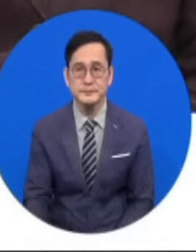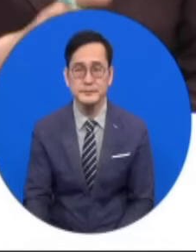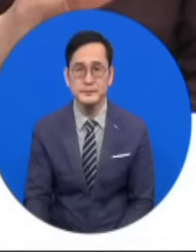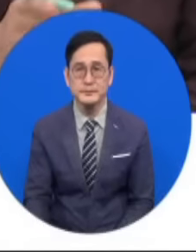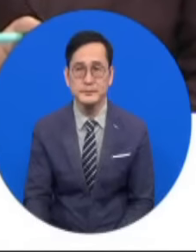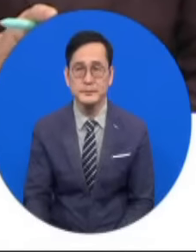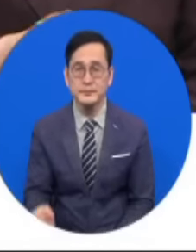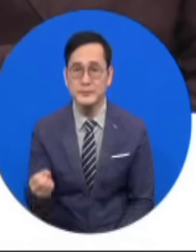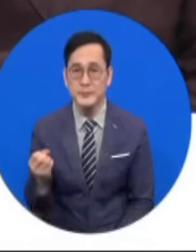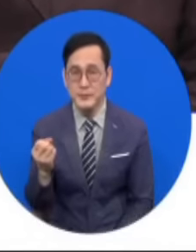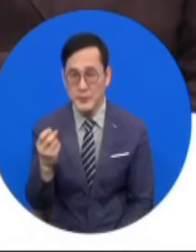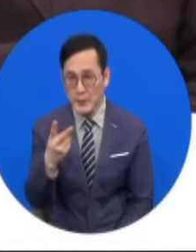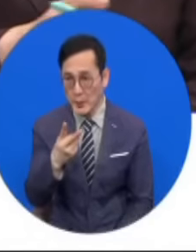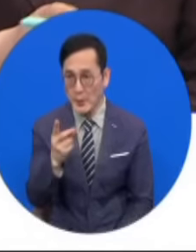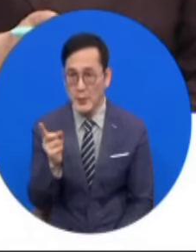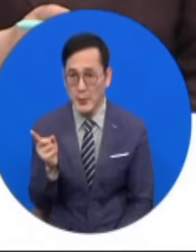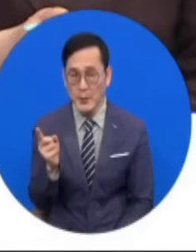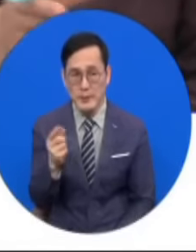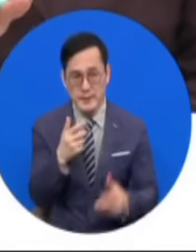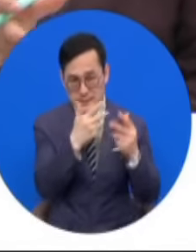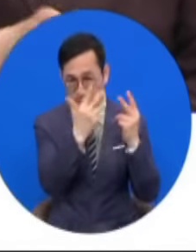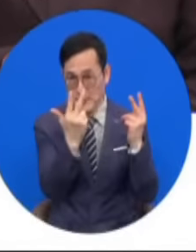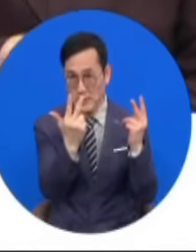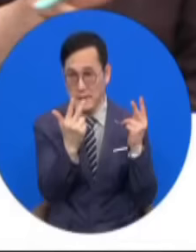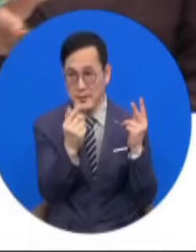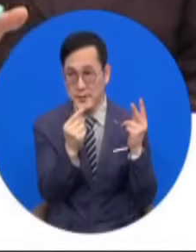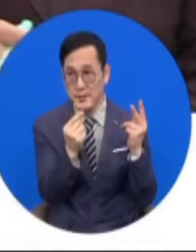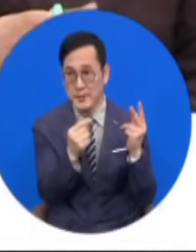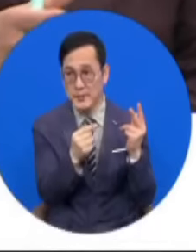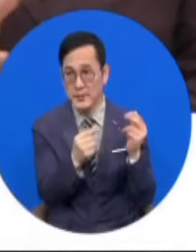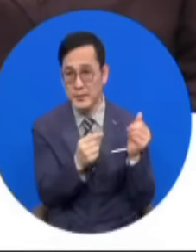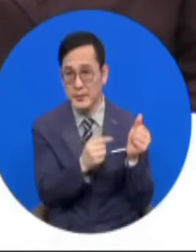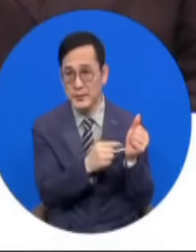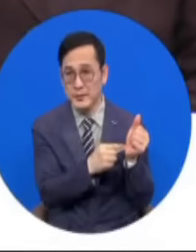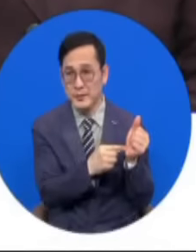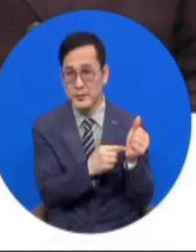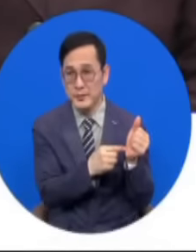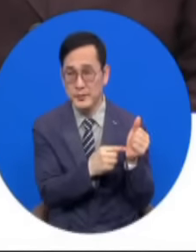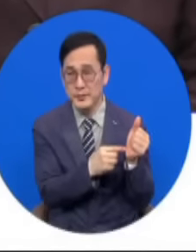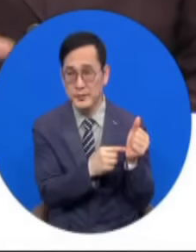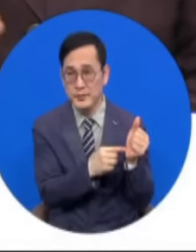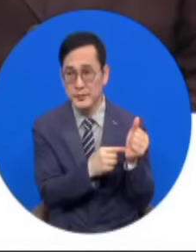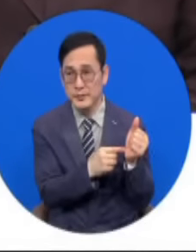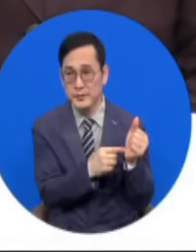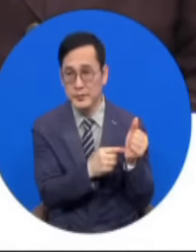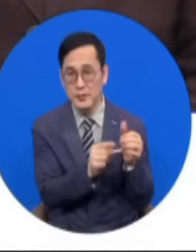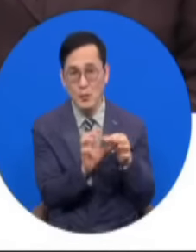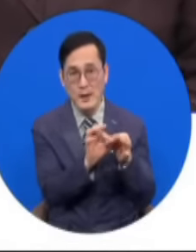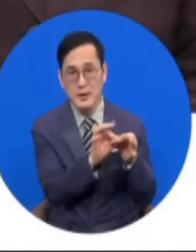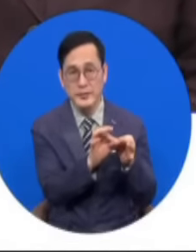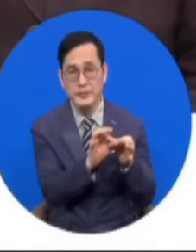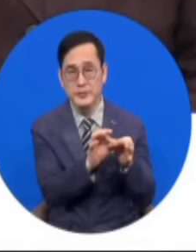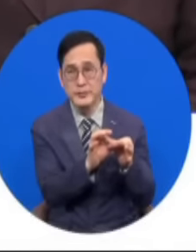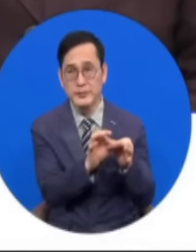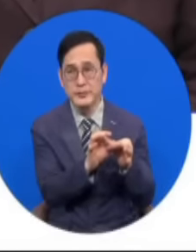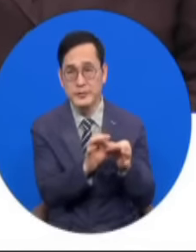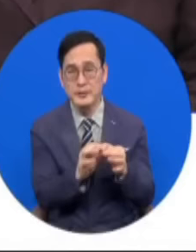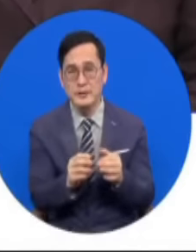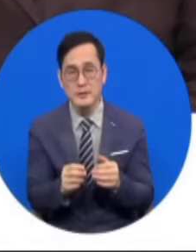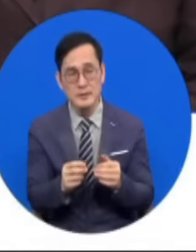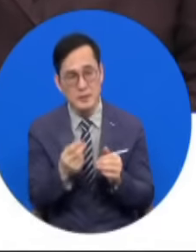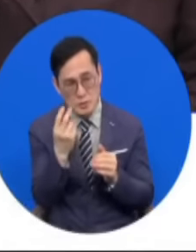합니다만 공교롭게도 이재명 대표 전 대표죠 이제 전대표와 관련된 그 재판 수사관 관련된